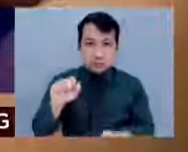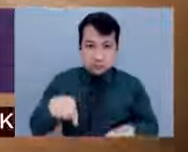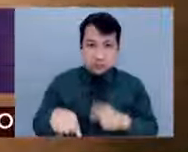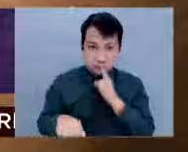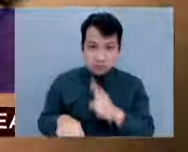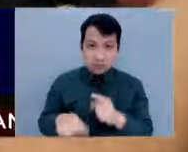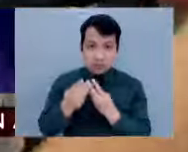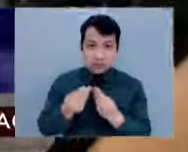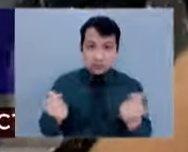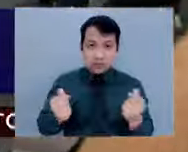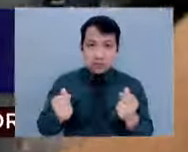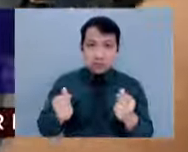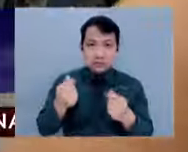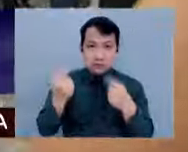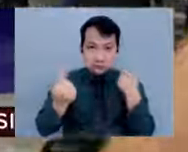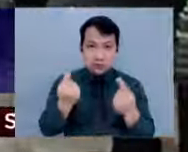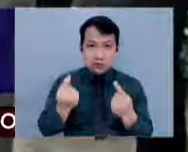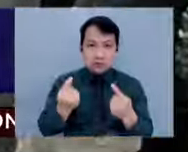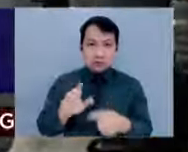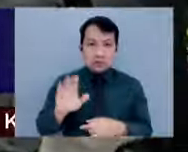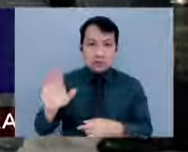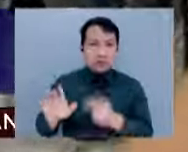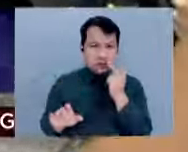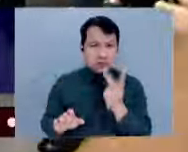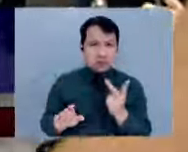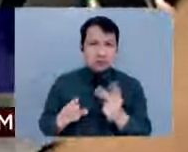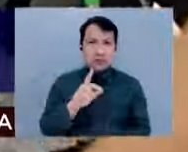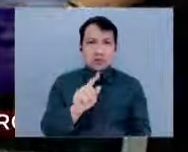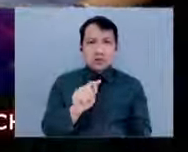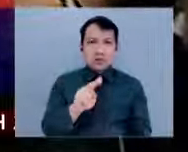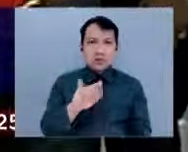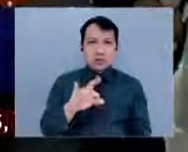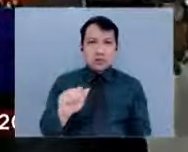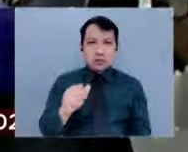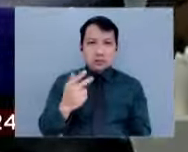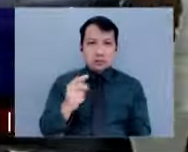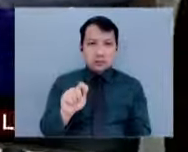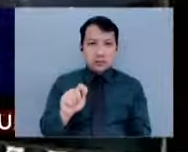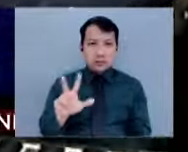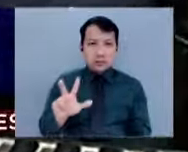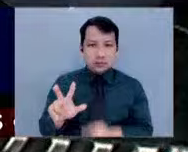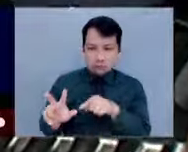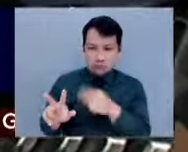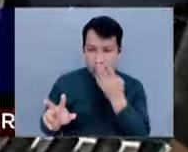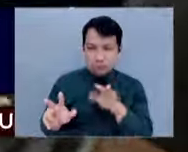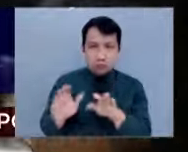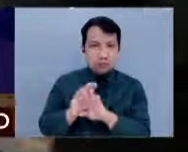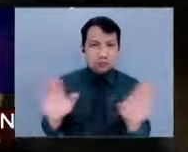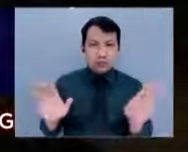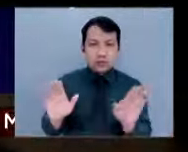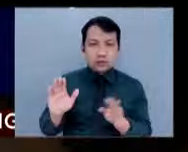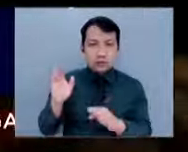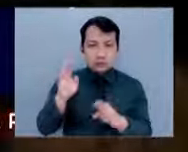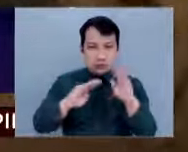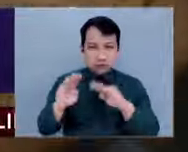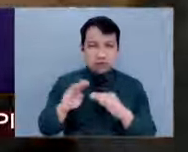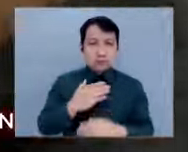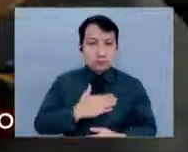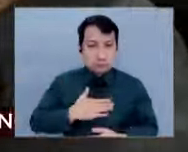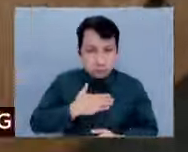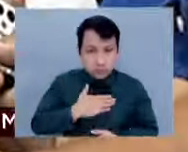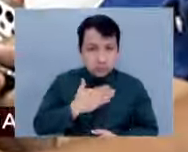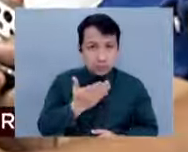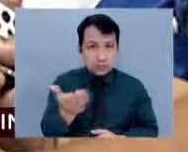ang isyong yan. Ininspeksyon na rin nilang NAIA Terminal 3 kanina at wala silang nakitang aberya. May pakiusap naman sila sa mga